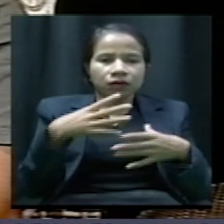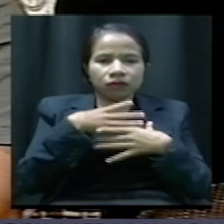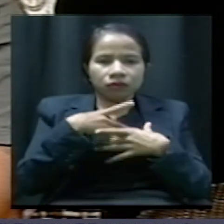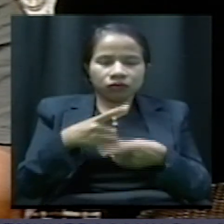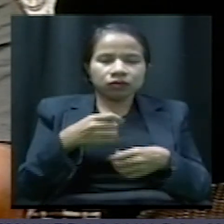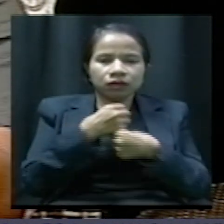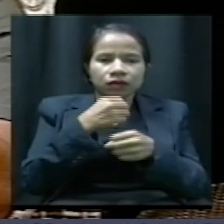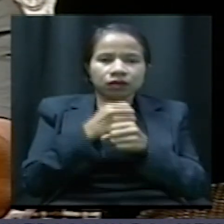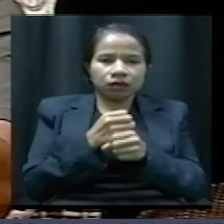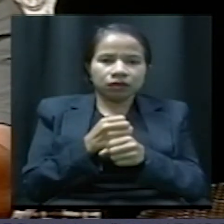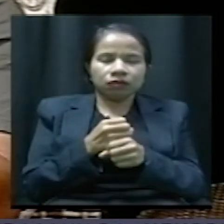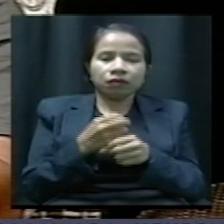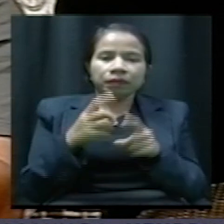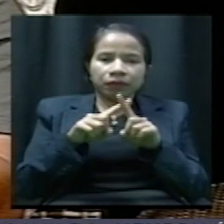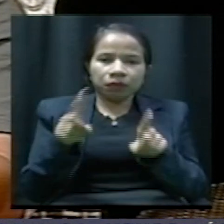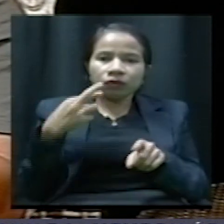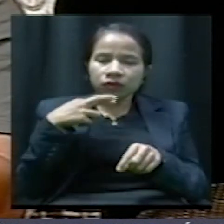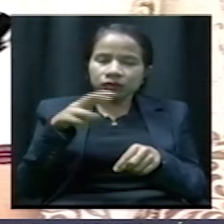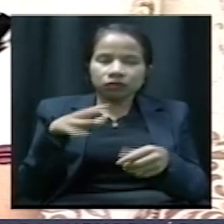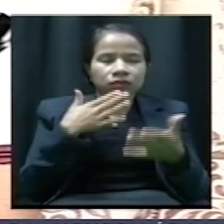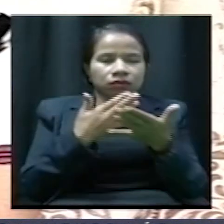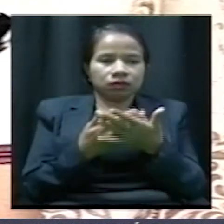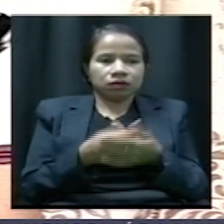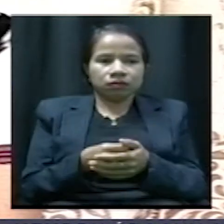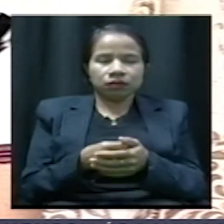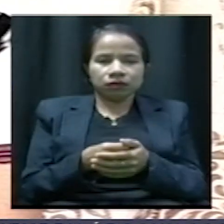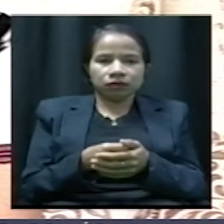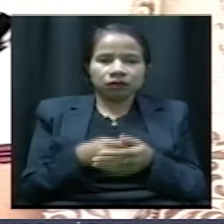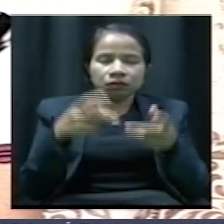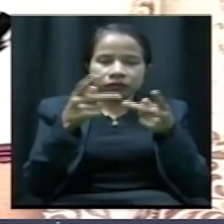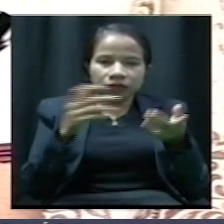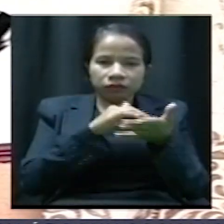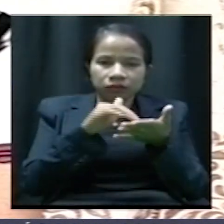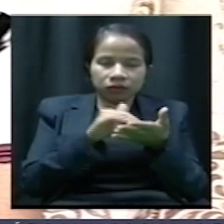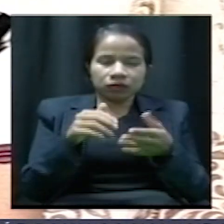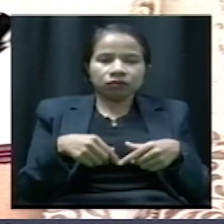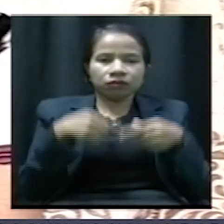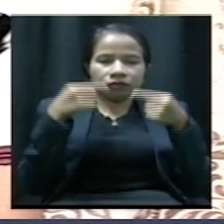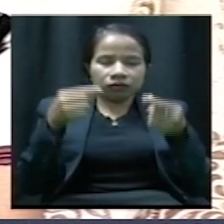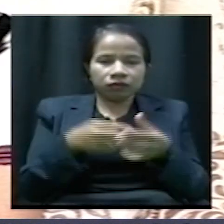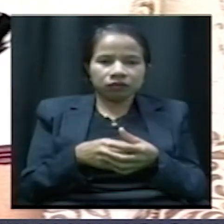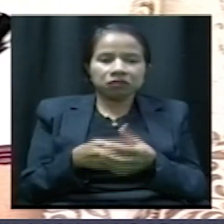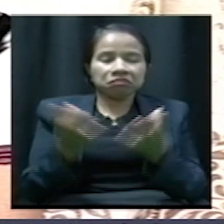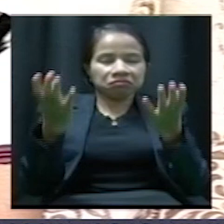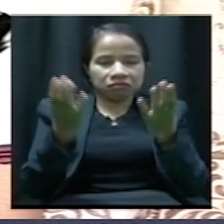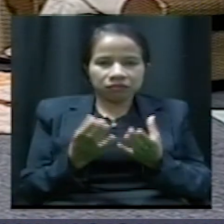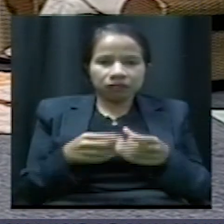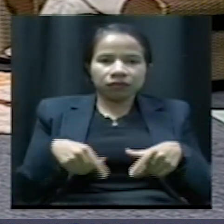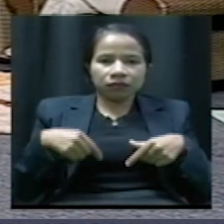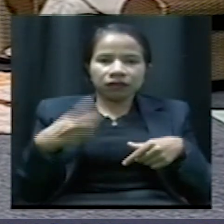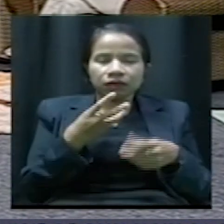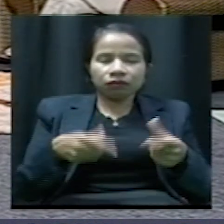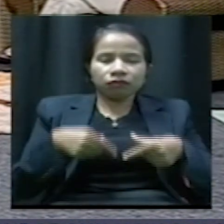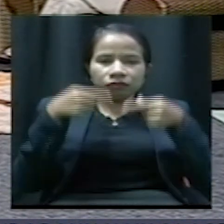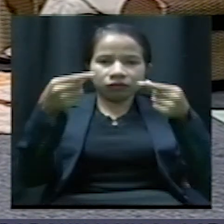halu betida mes depes ho resultado ide dia ide nome da centro foca hela ne bese mais nomor ne tani ta karta ita